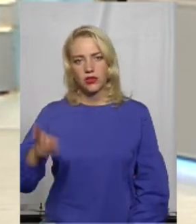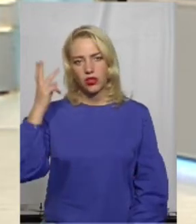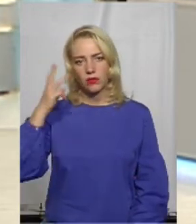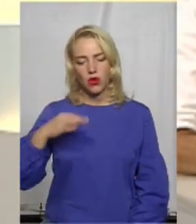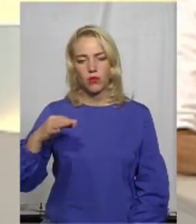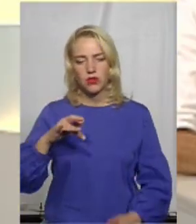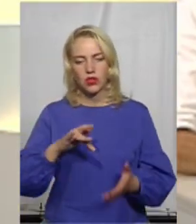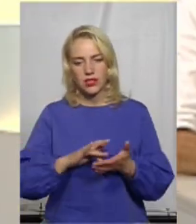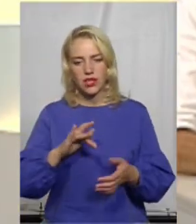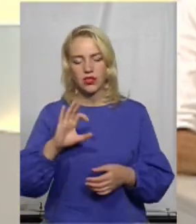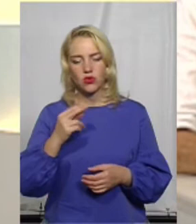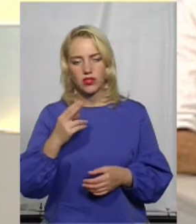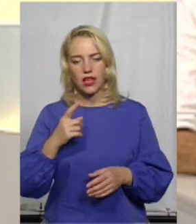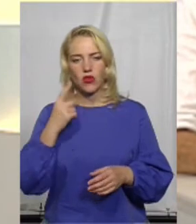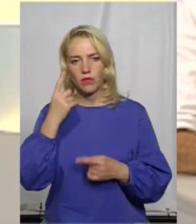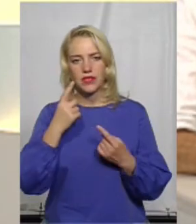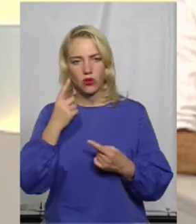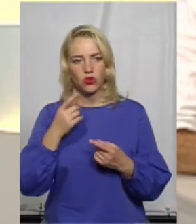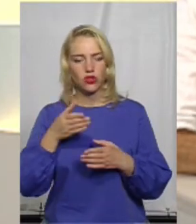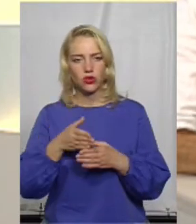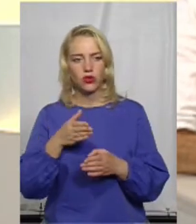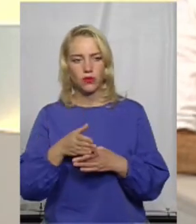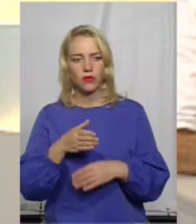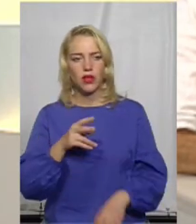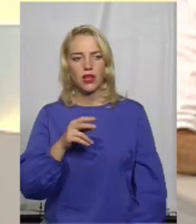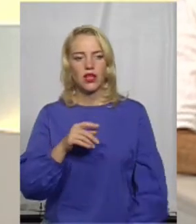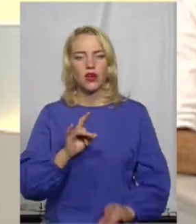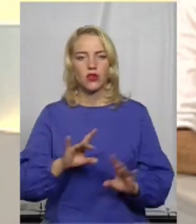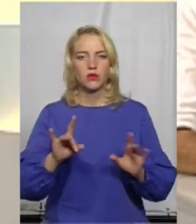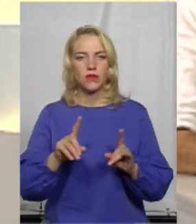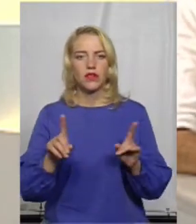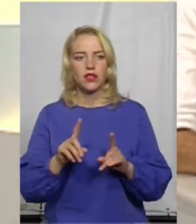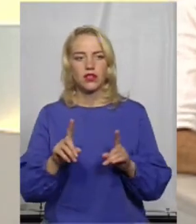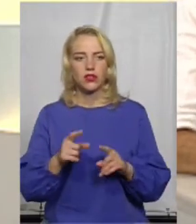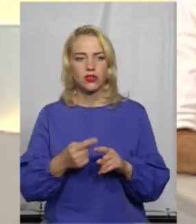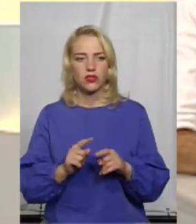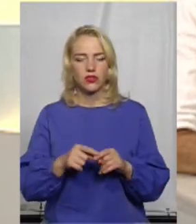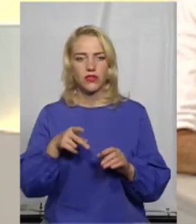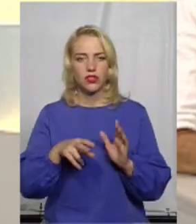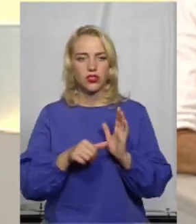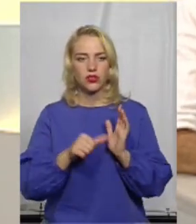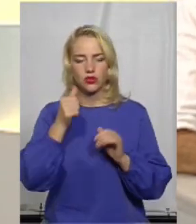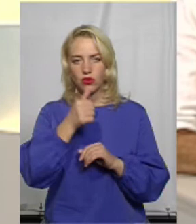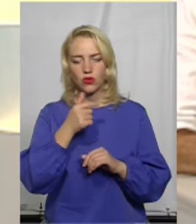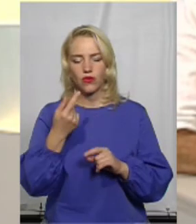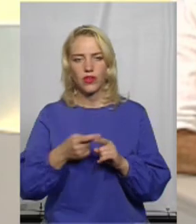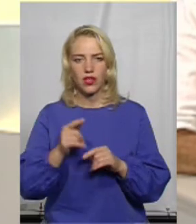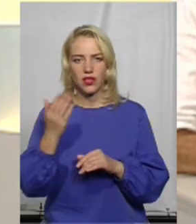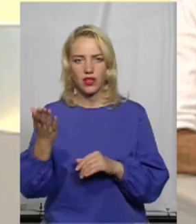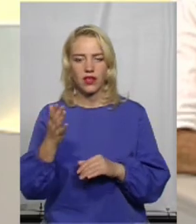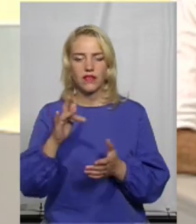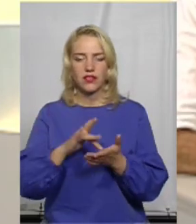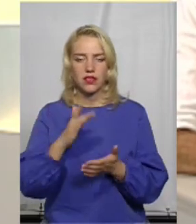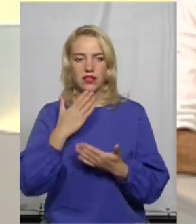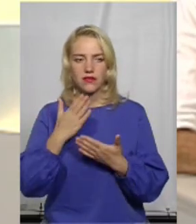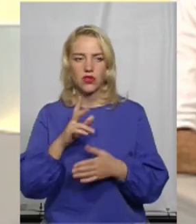обласного центру соціальної і психологічної допомоги Алла Андрійчук розповіла, що з 2006 року до неї в центр звернулись